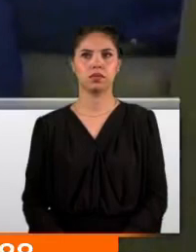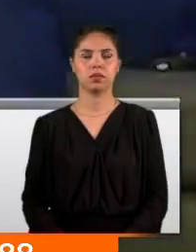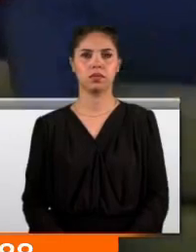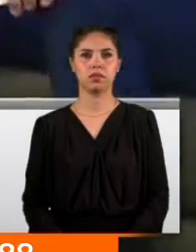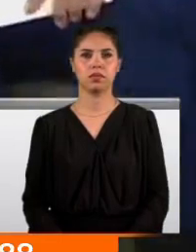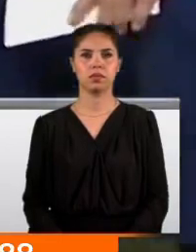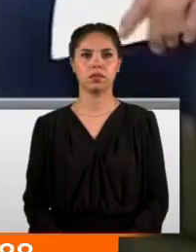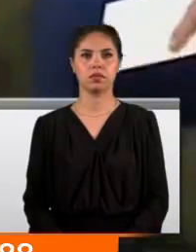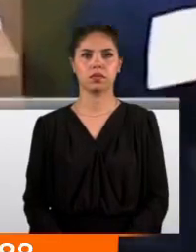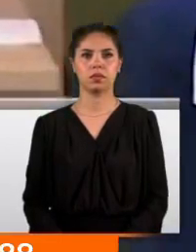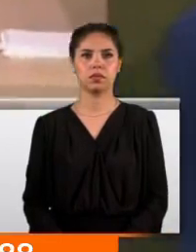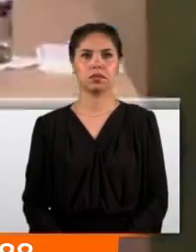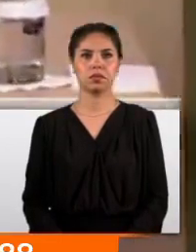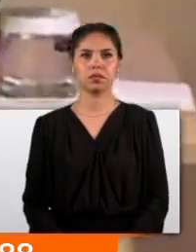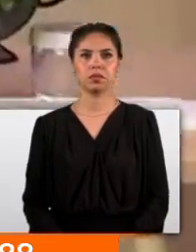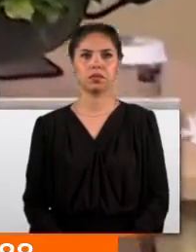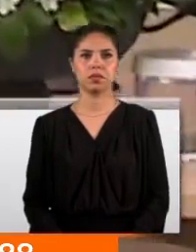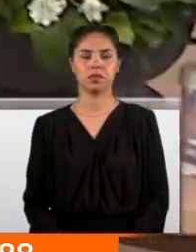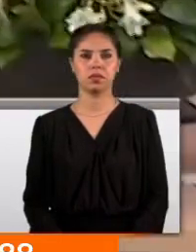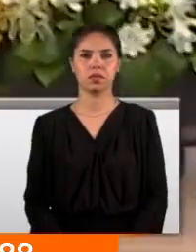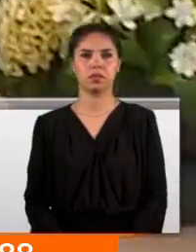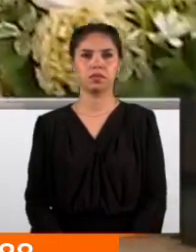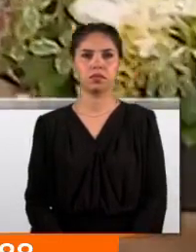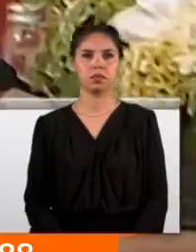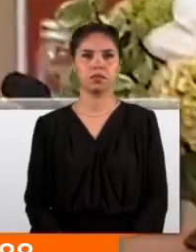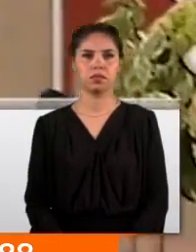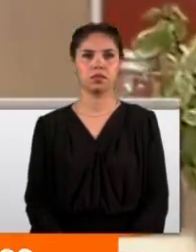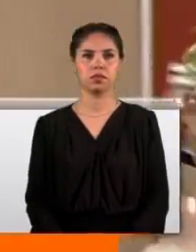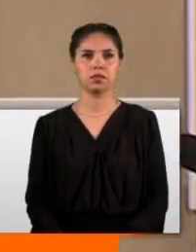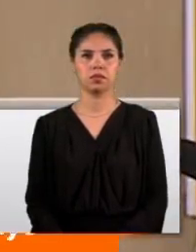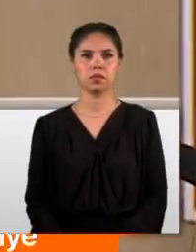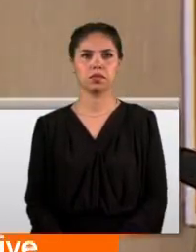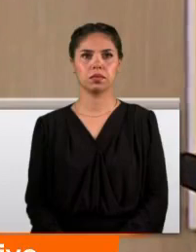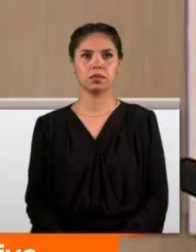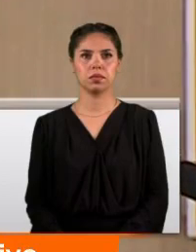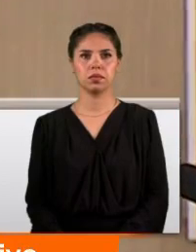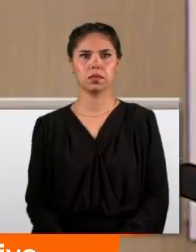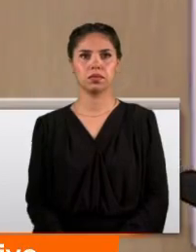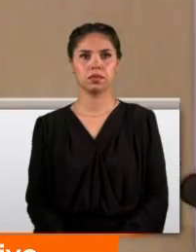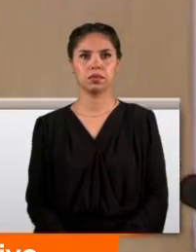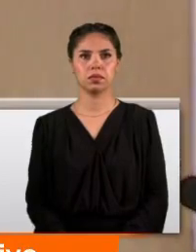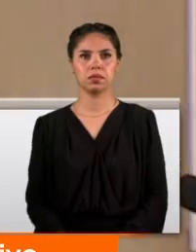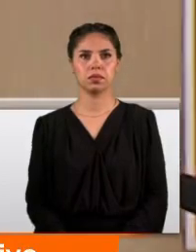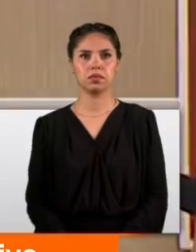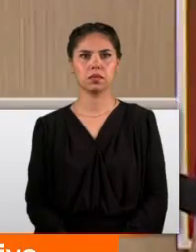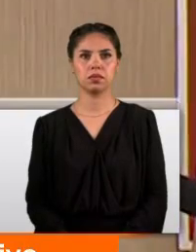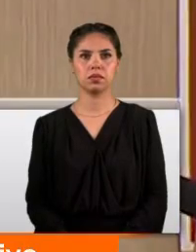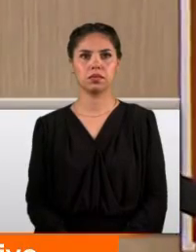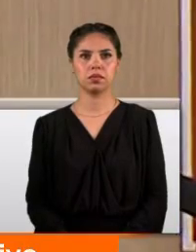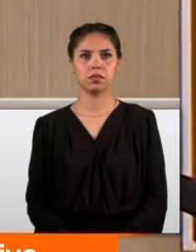NATO marjında bu görüşmeyi bunun ilk adımı olarak görüyorum. Bundan